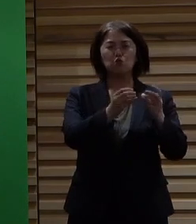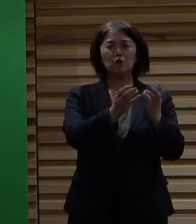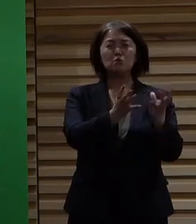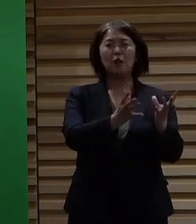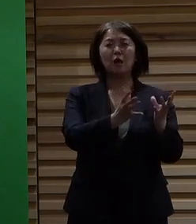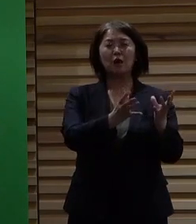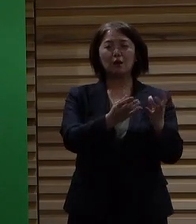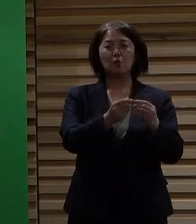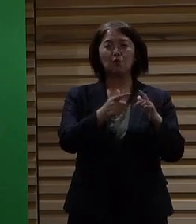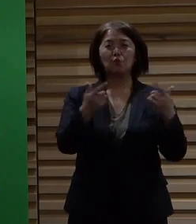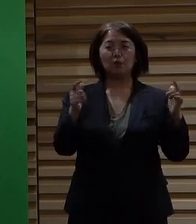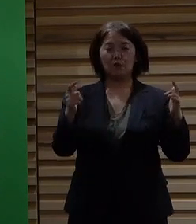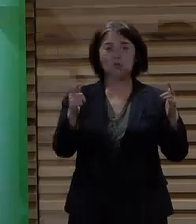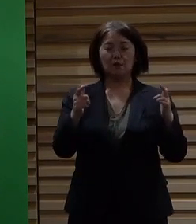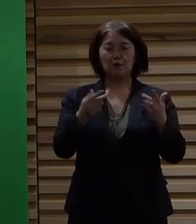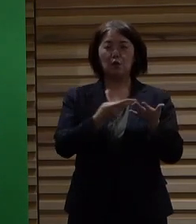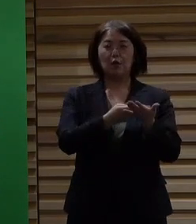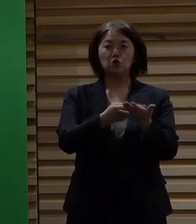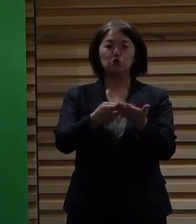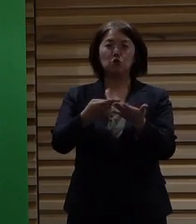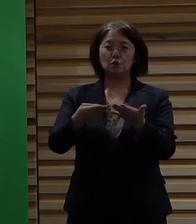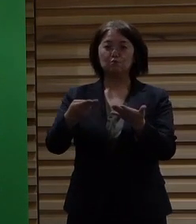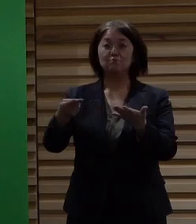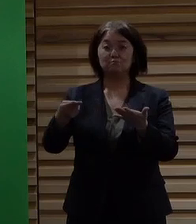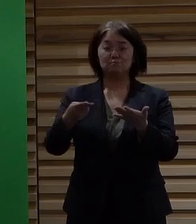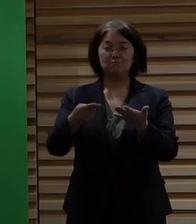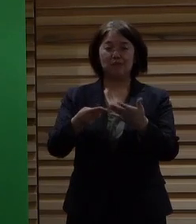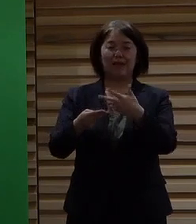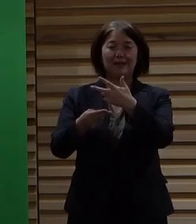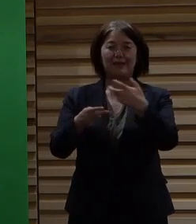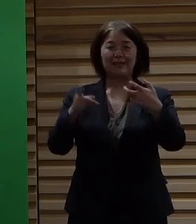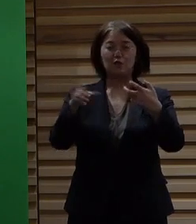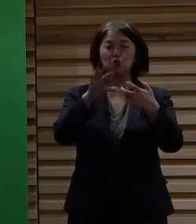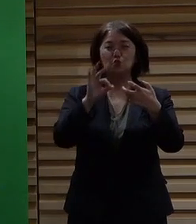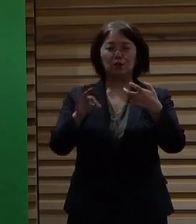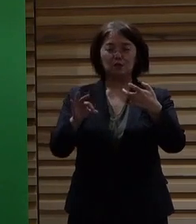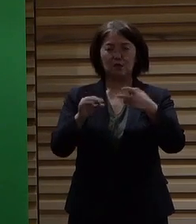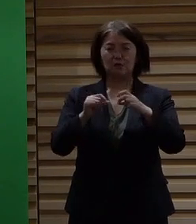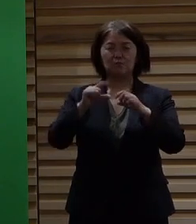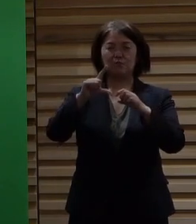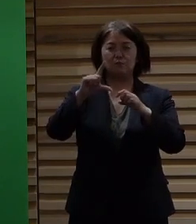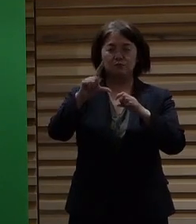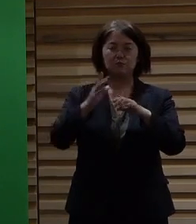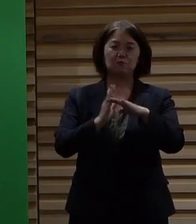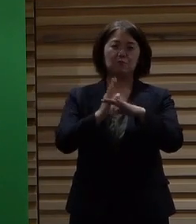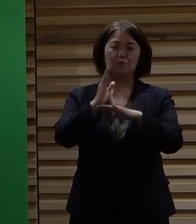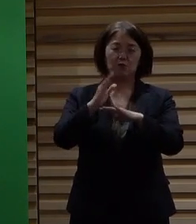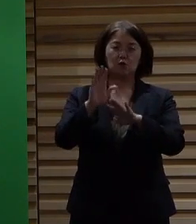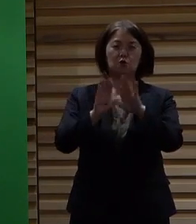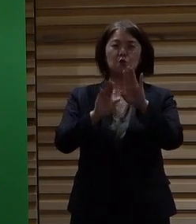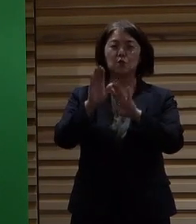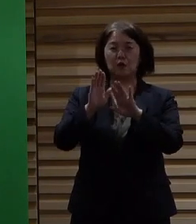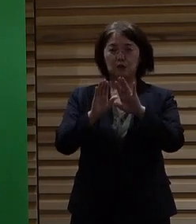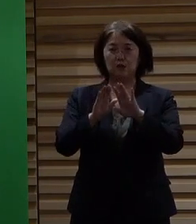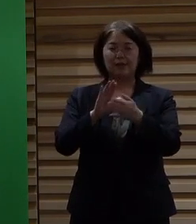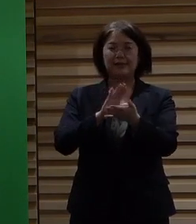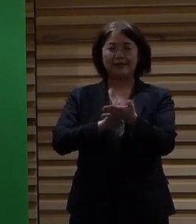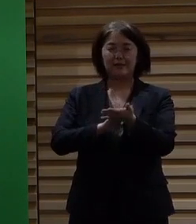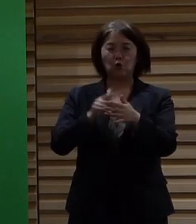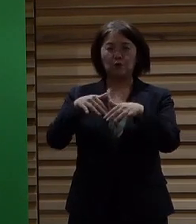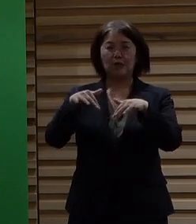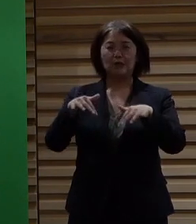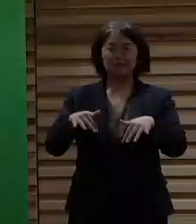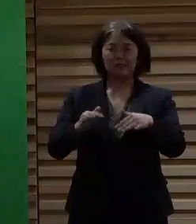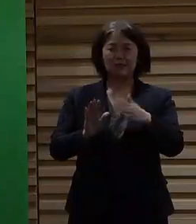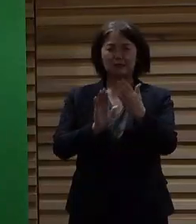その結果、入院病床使用率が初めて 70% を超える日もありました。医療提供体制が逼迫したと言